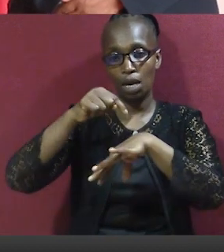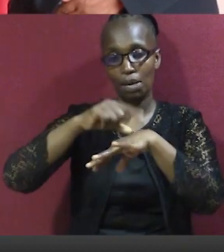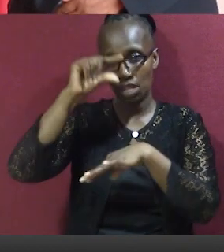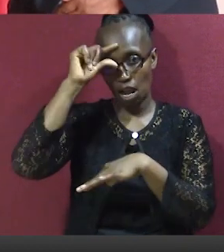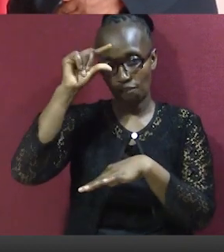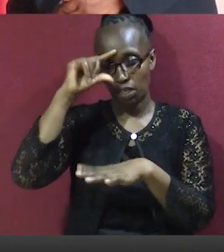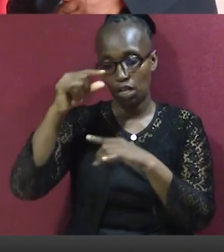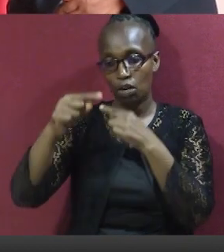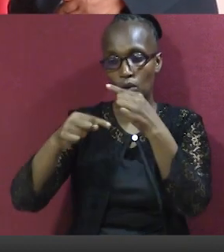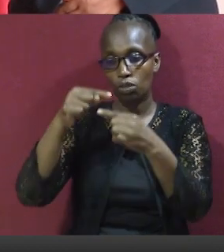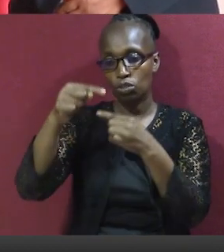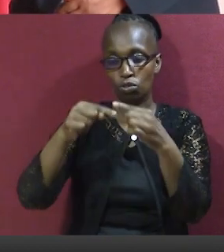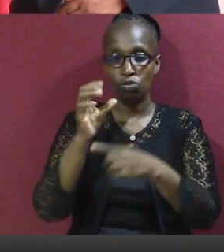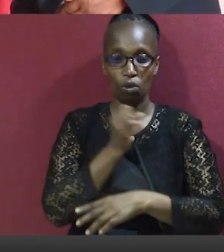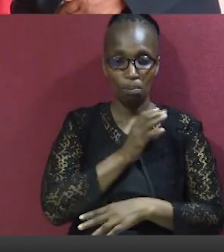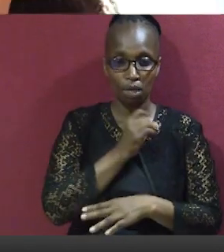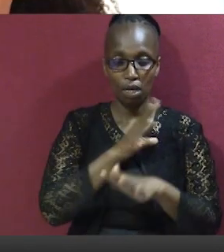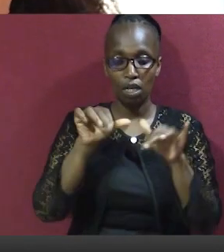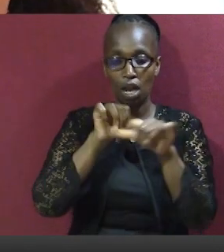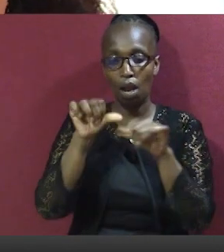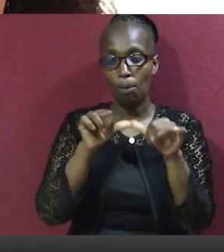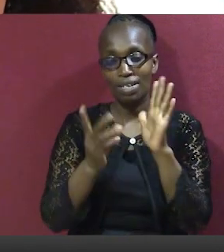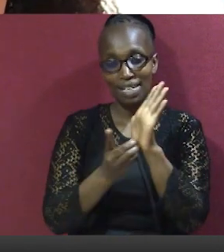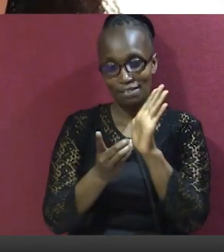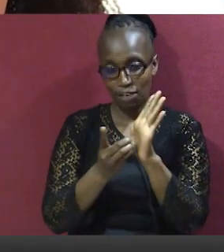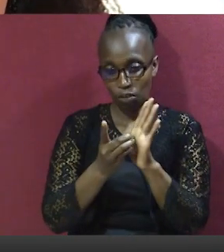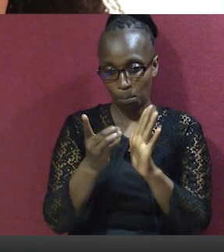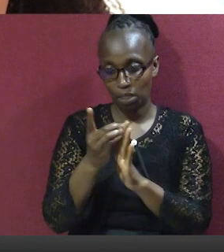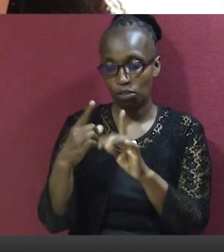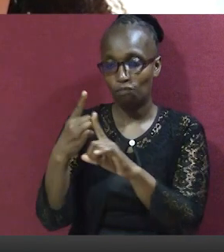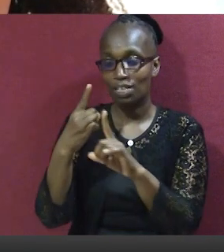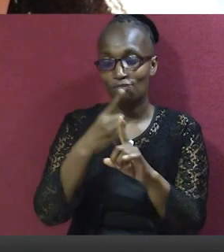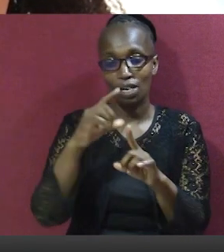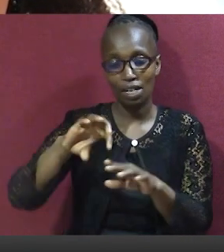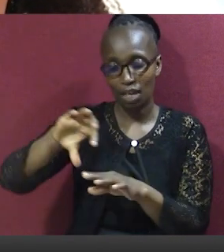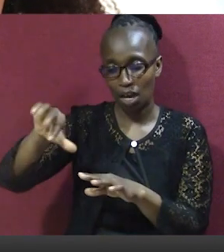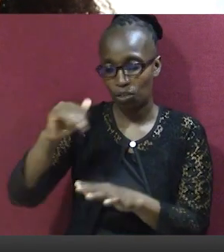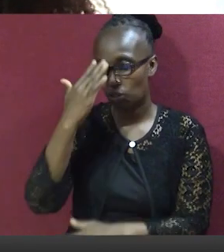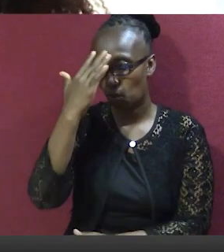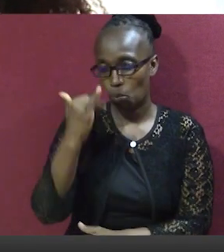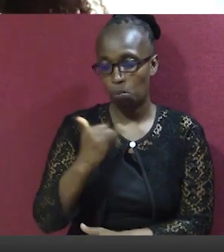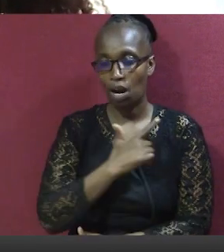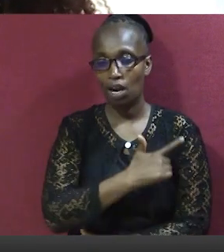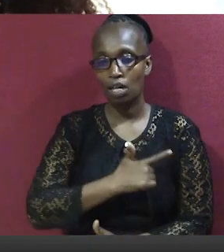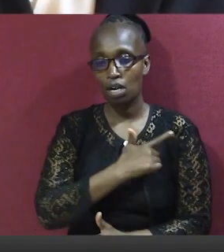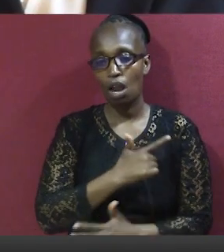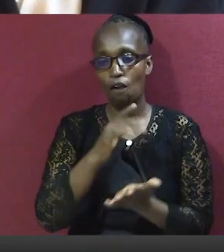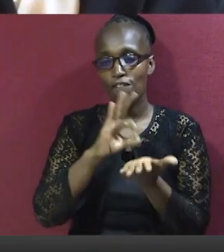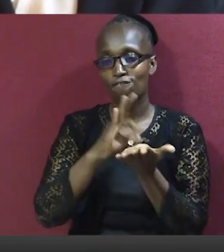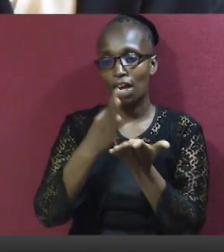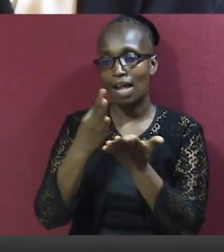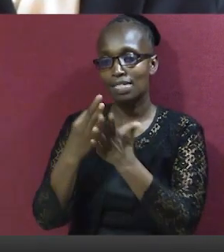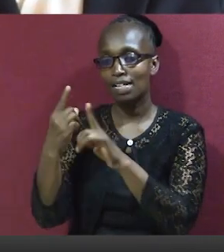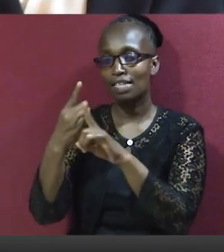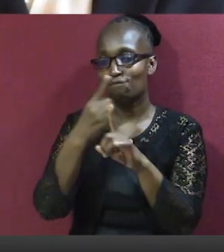Baada ya magavana kulalamikia kukwama kwa baadhi ya majukumu na miradi ya maendeleo kutokana na ukosefu wa fedha katika